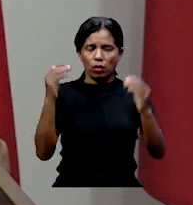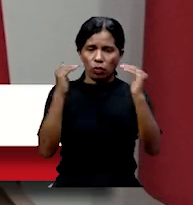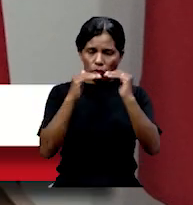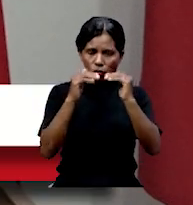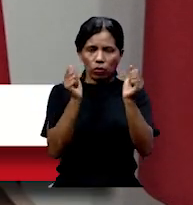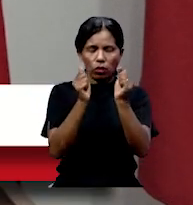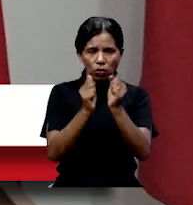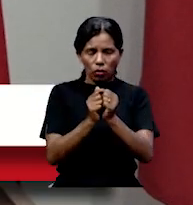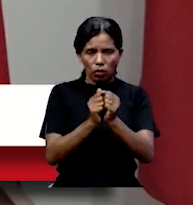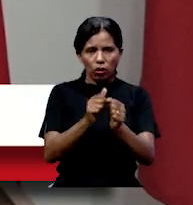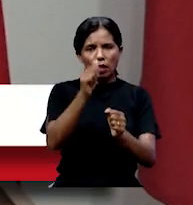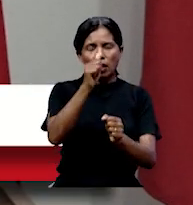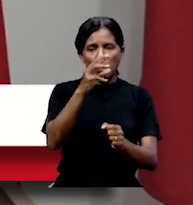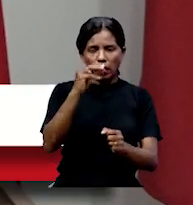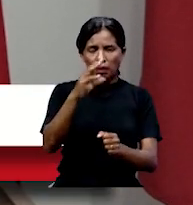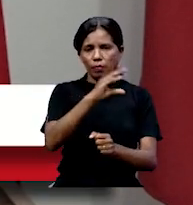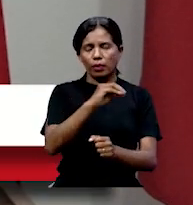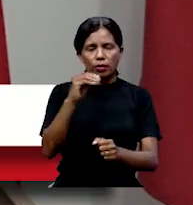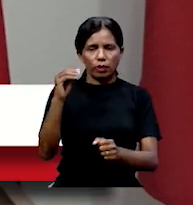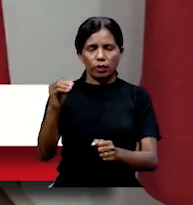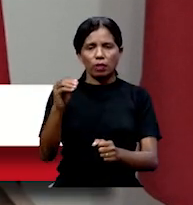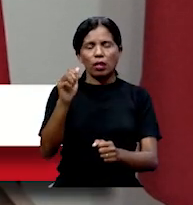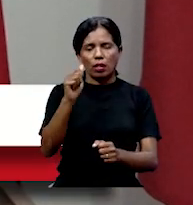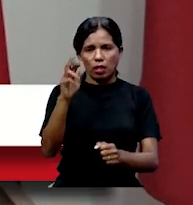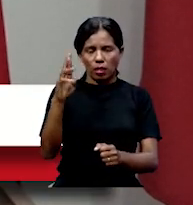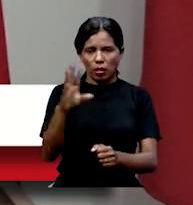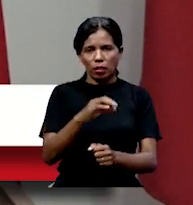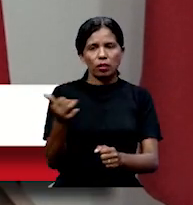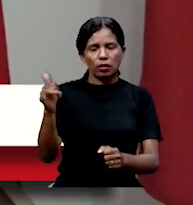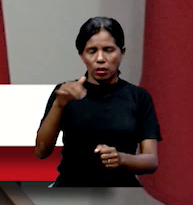Sarne. Parare si rebelle para